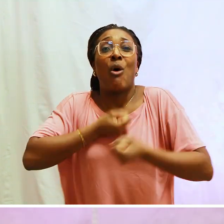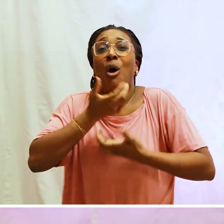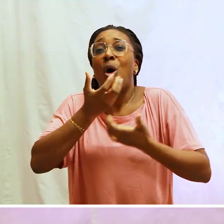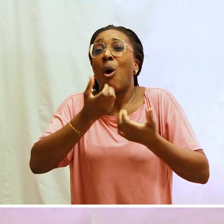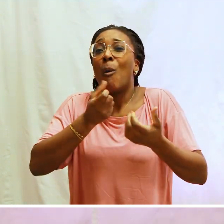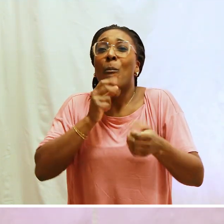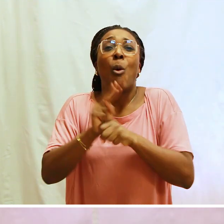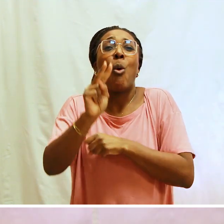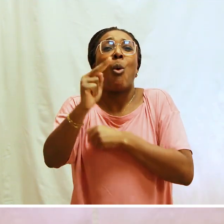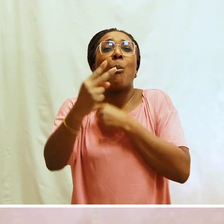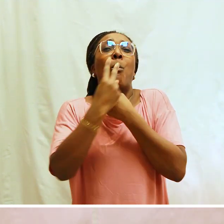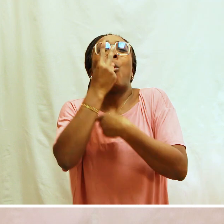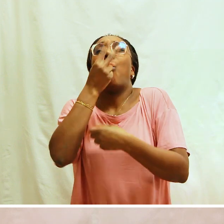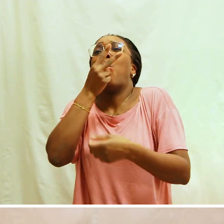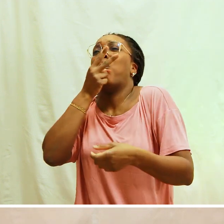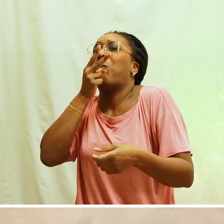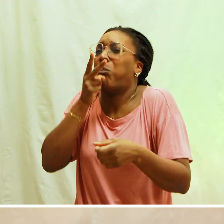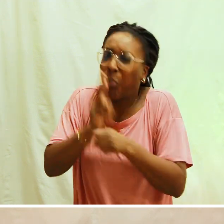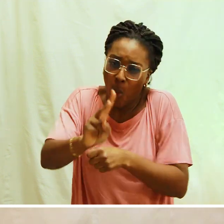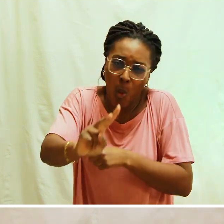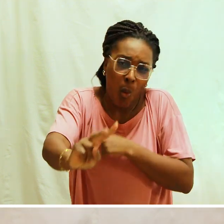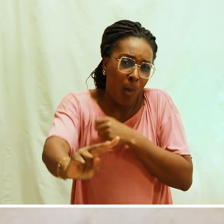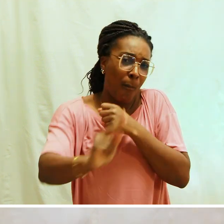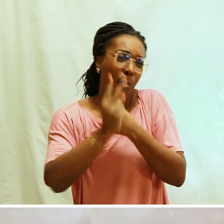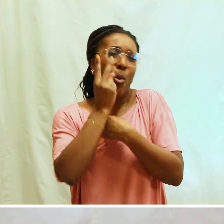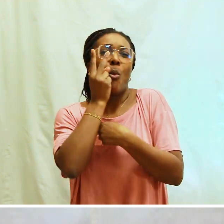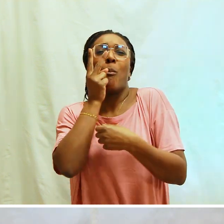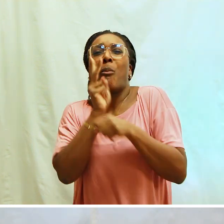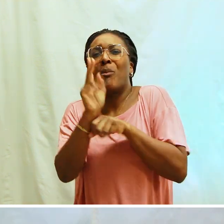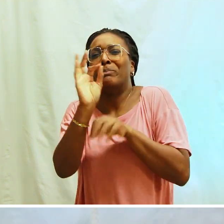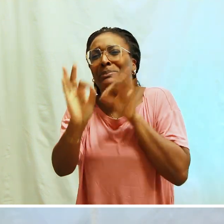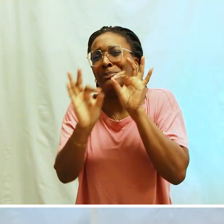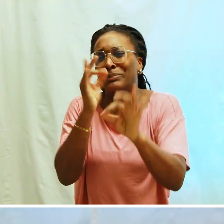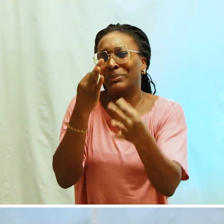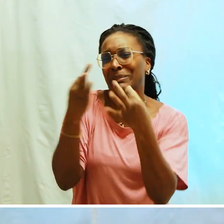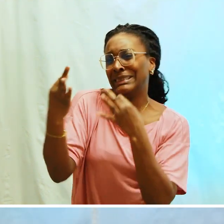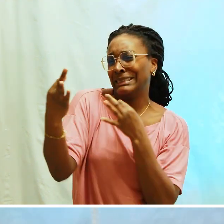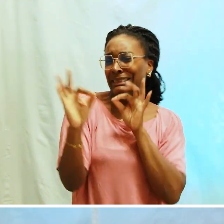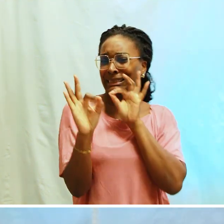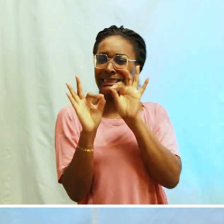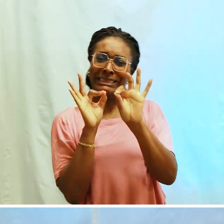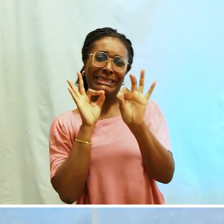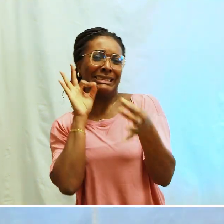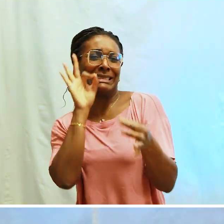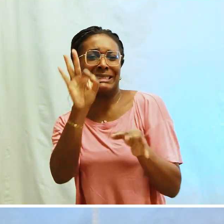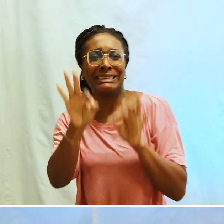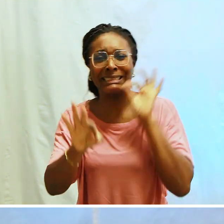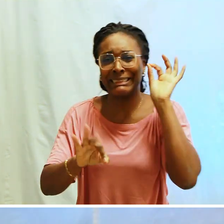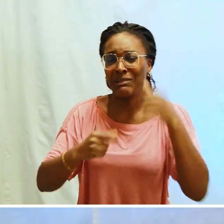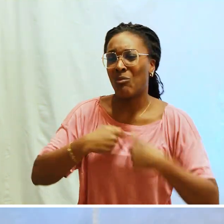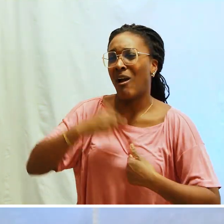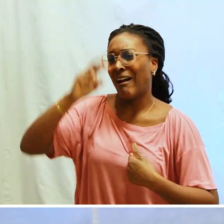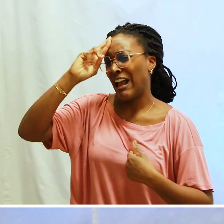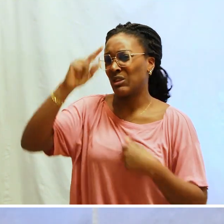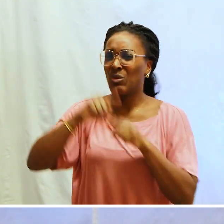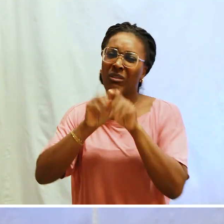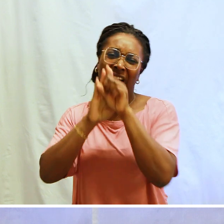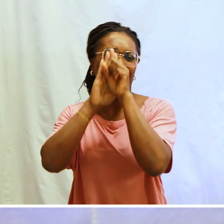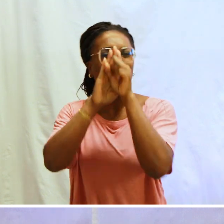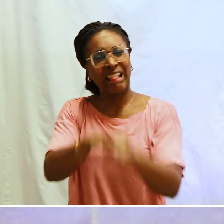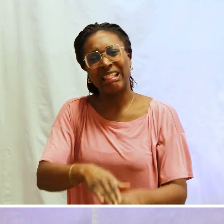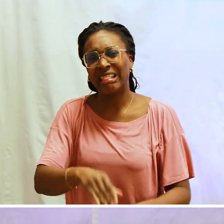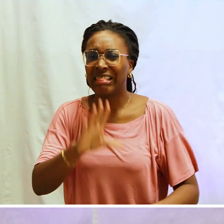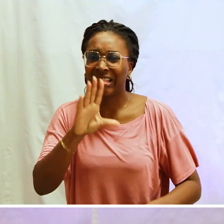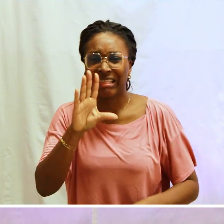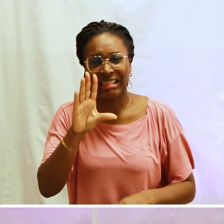à se rentrer dedans. Excusez-moi l'expression, mais on cherche à se faire du mal et à avoir raison. Et à écraser l'autre et à dire, mais tais-toi, j'ai